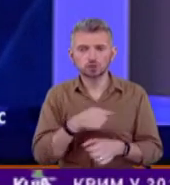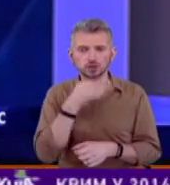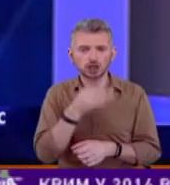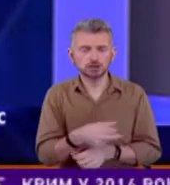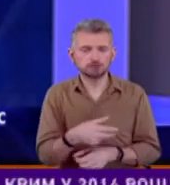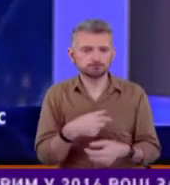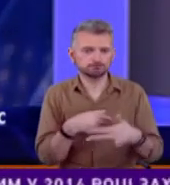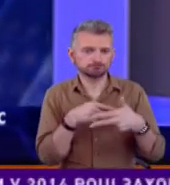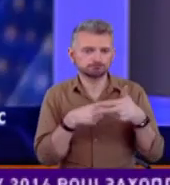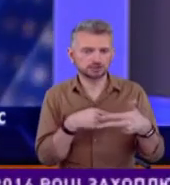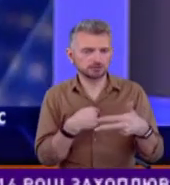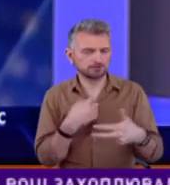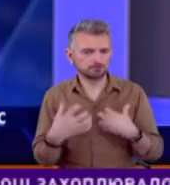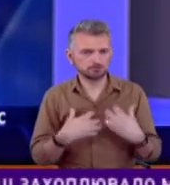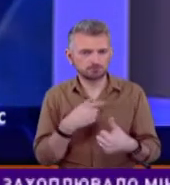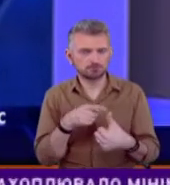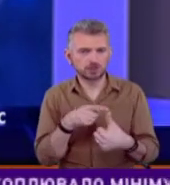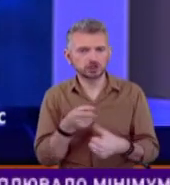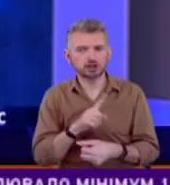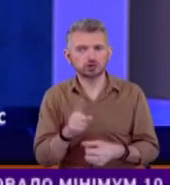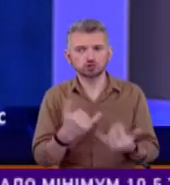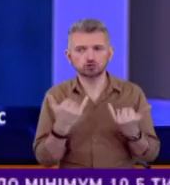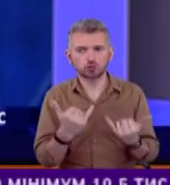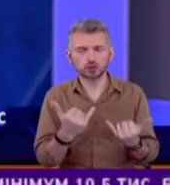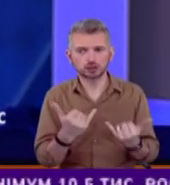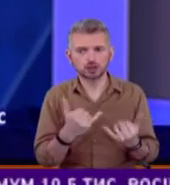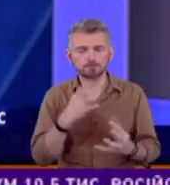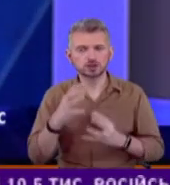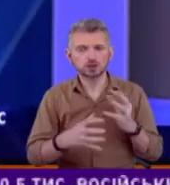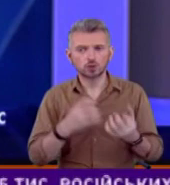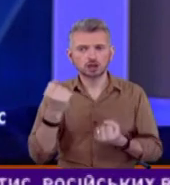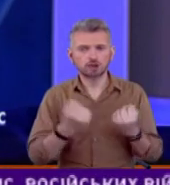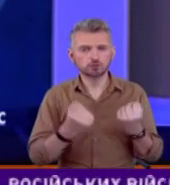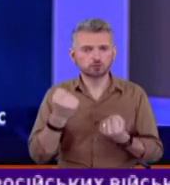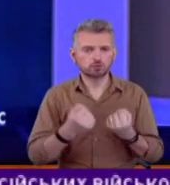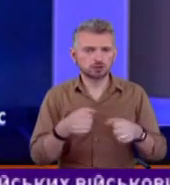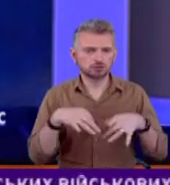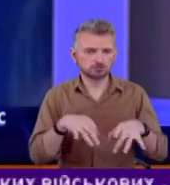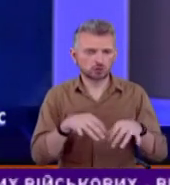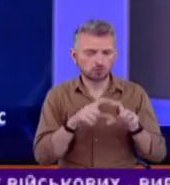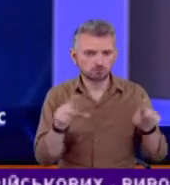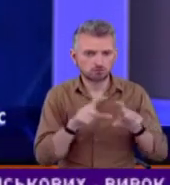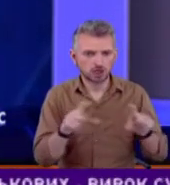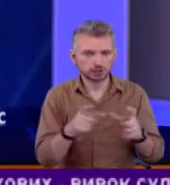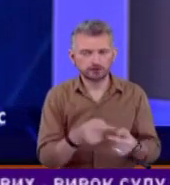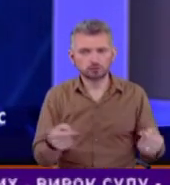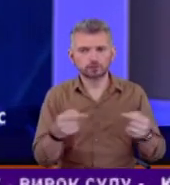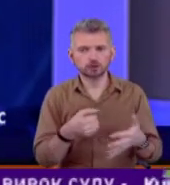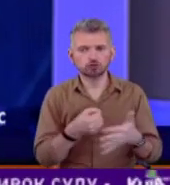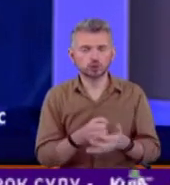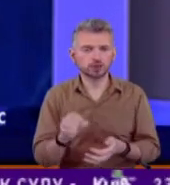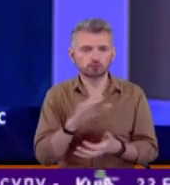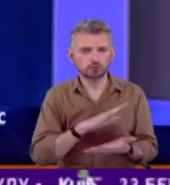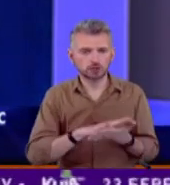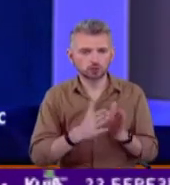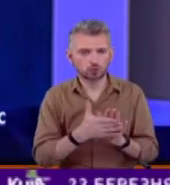речі сьогодні нас бентежать. Перше – це те, що сьогодні міжнародні автомобільні перевізники, відповідно до Європейської